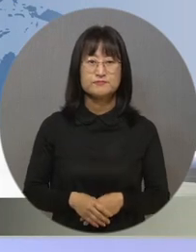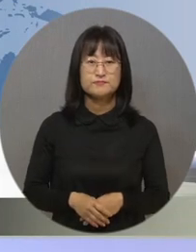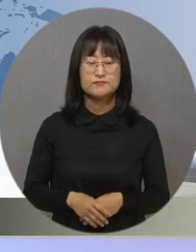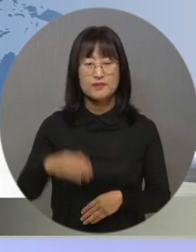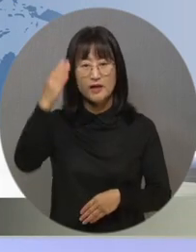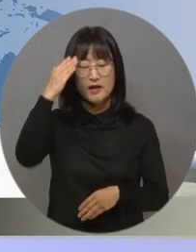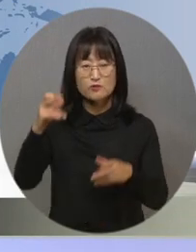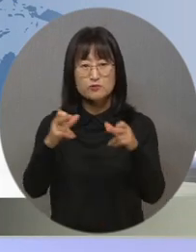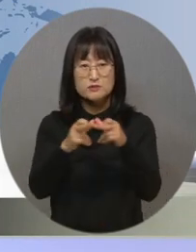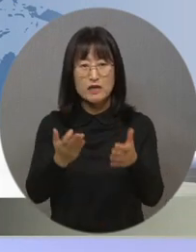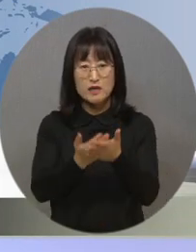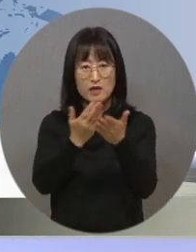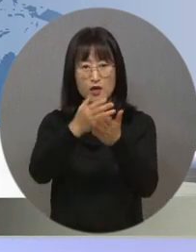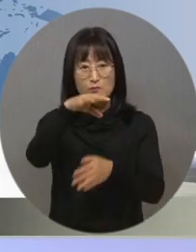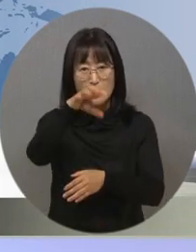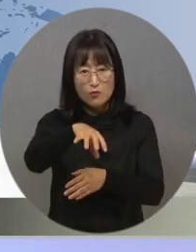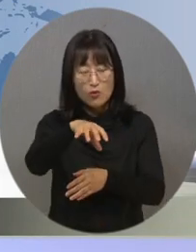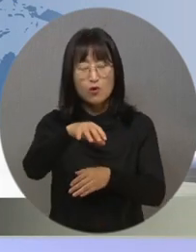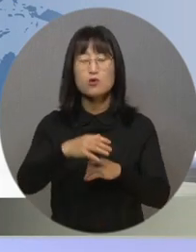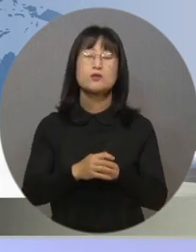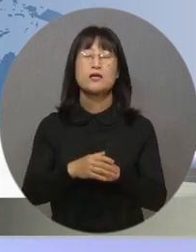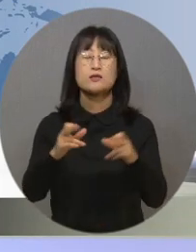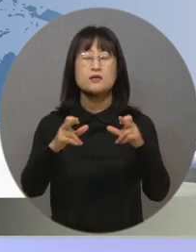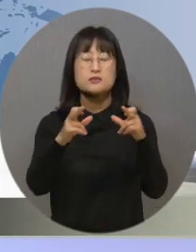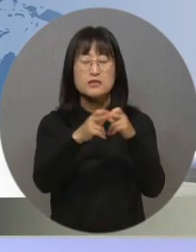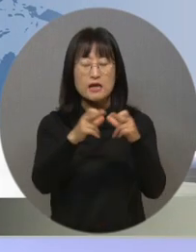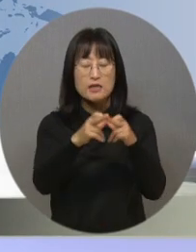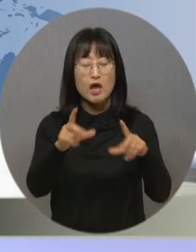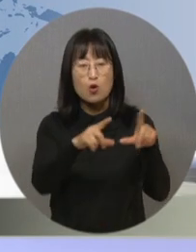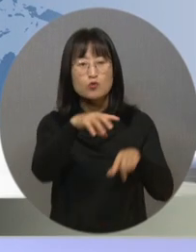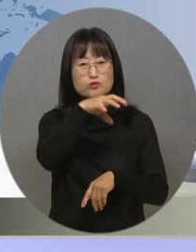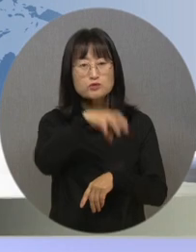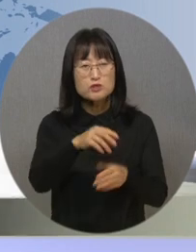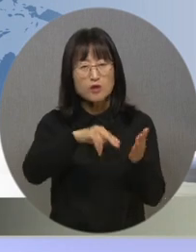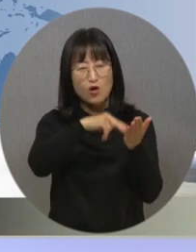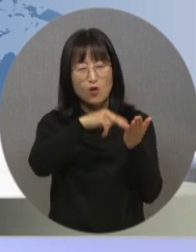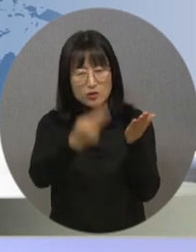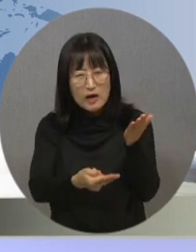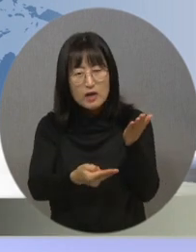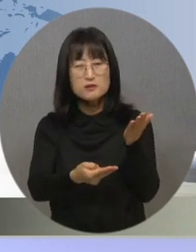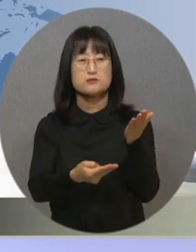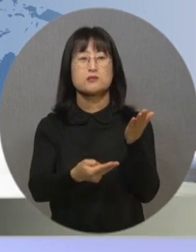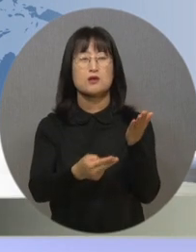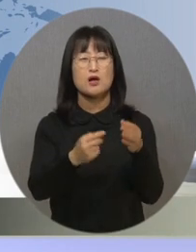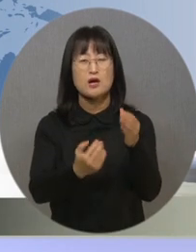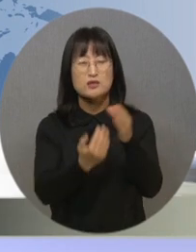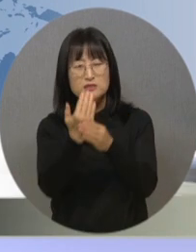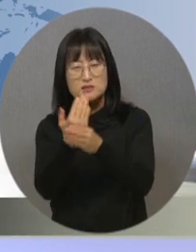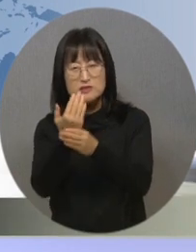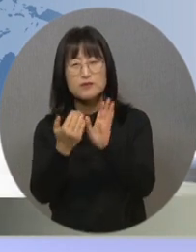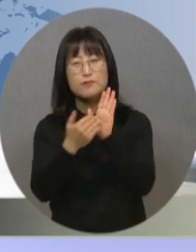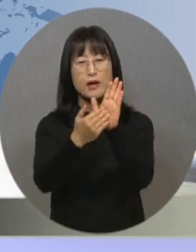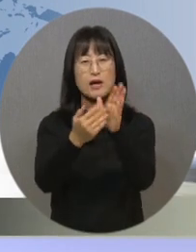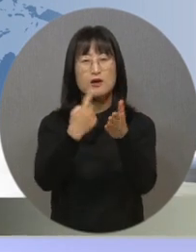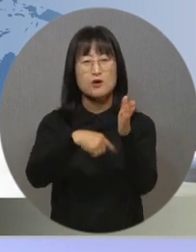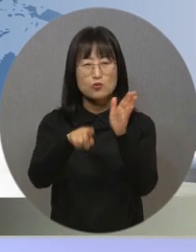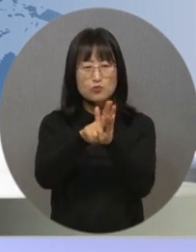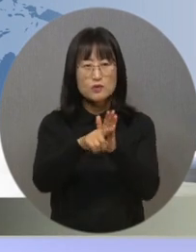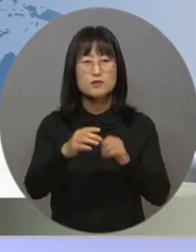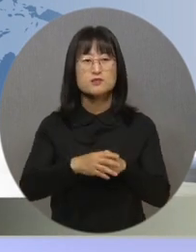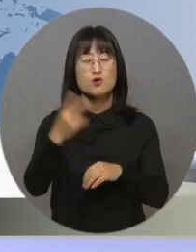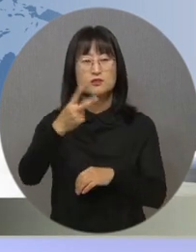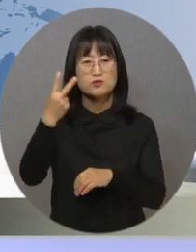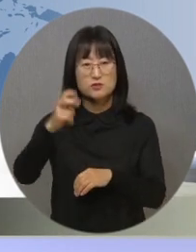한국 장애인 개발원은 장애인 거주 시설 장애인의 낙산과 무호흡 등 응급 상황 대처를 위해 지난